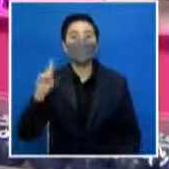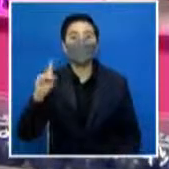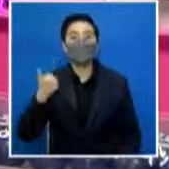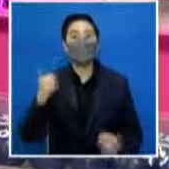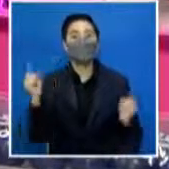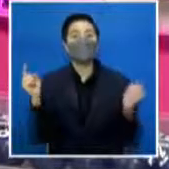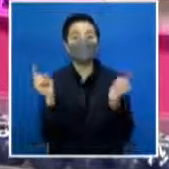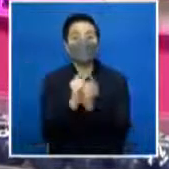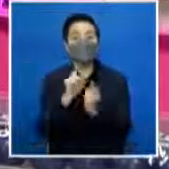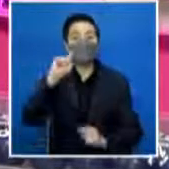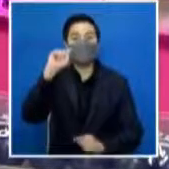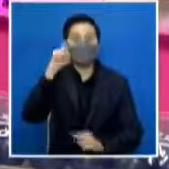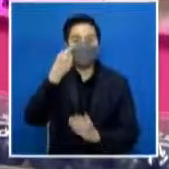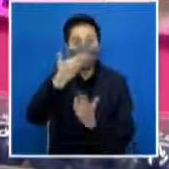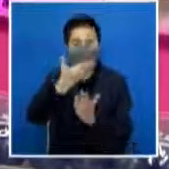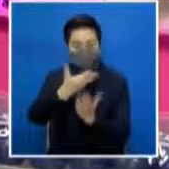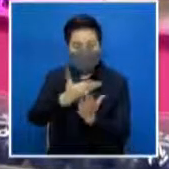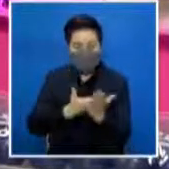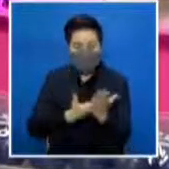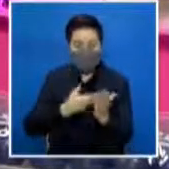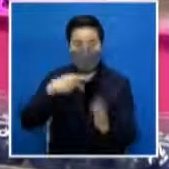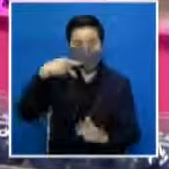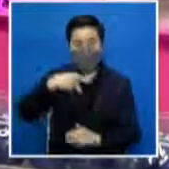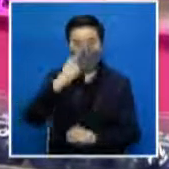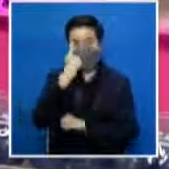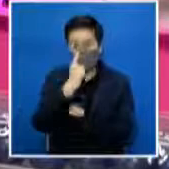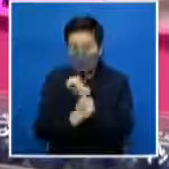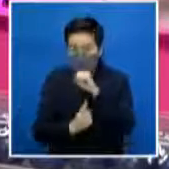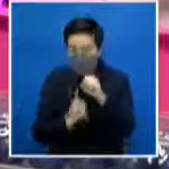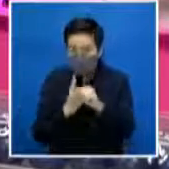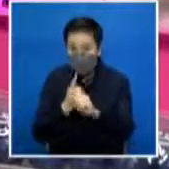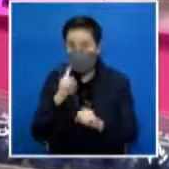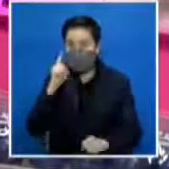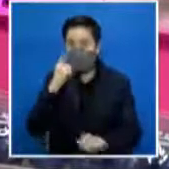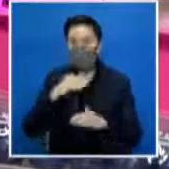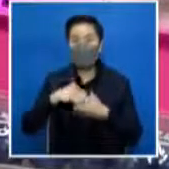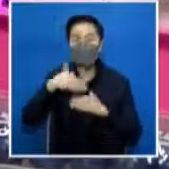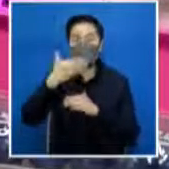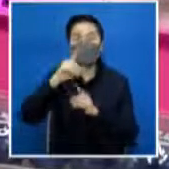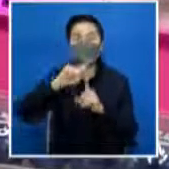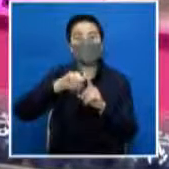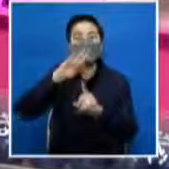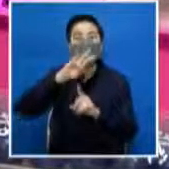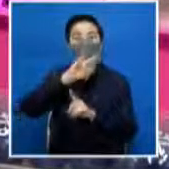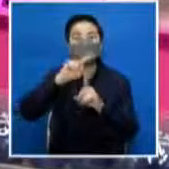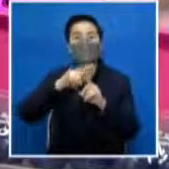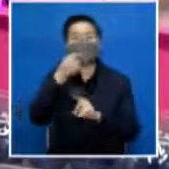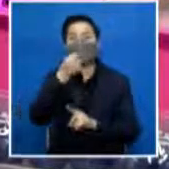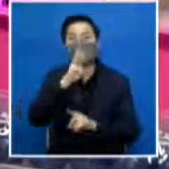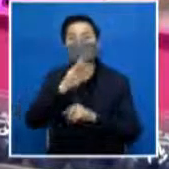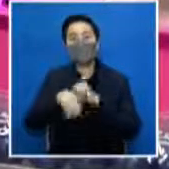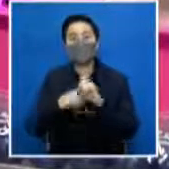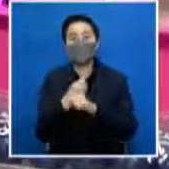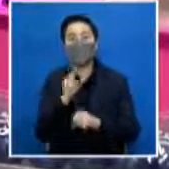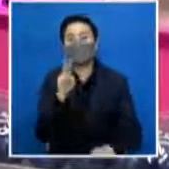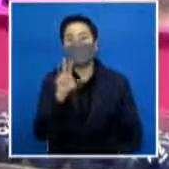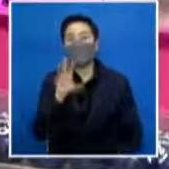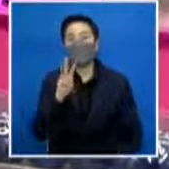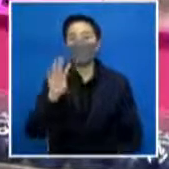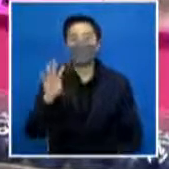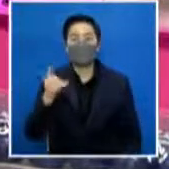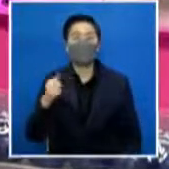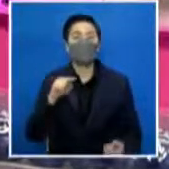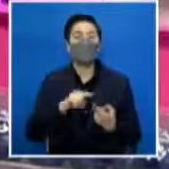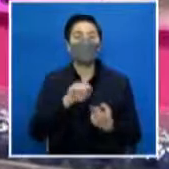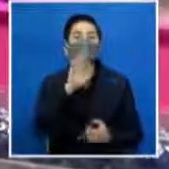ลับมาพบกับการออกรางวัลสลากออมสินพิเศษ1ปีกันได้อีกครั้งในวันที่16กรกฎาคม2564ทา